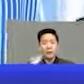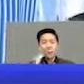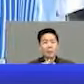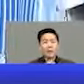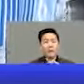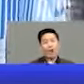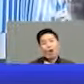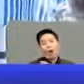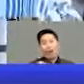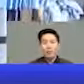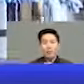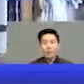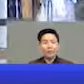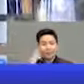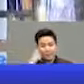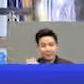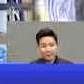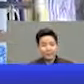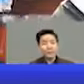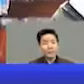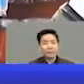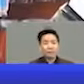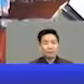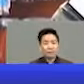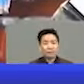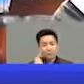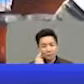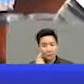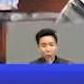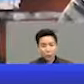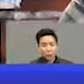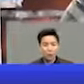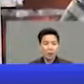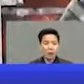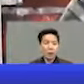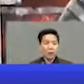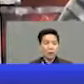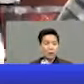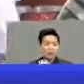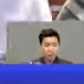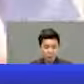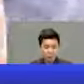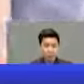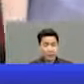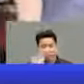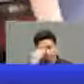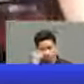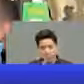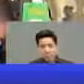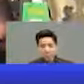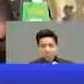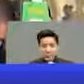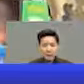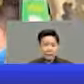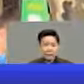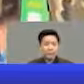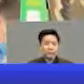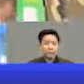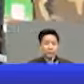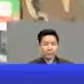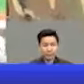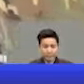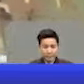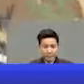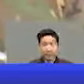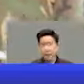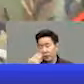นหรือนักท่องเที่ยวจีนเดินทางออกนอกประเทศแล้วเดินทางกลับไปจากในประเทศจีนเนี่ยต้องกักตัว21